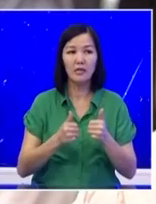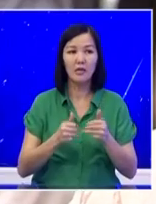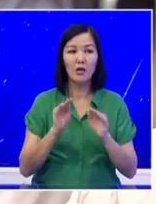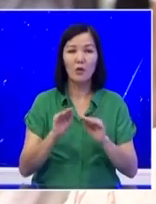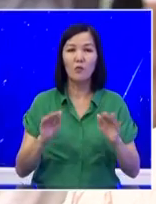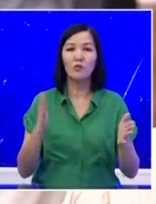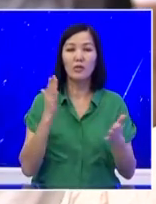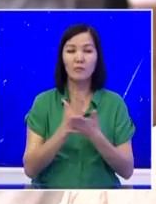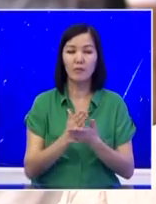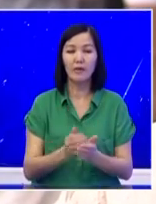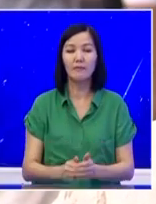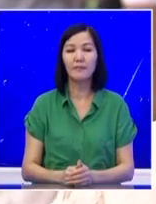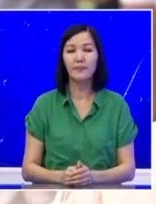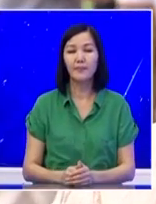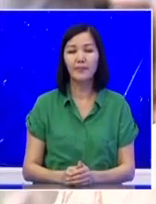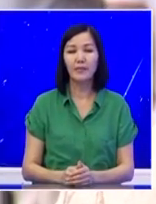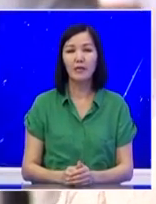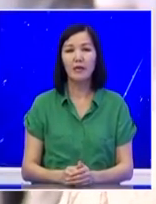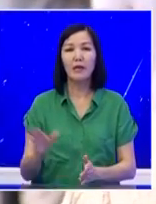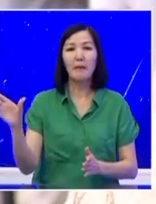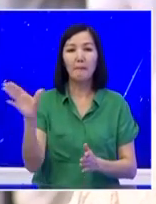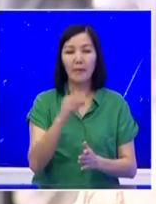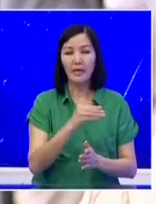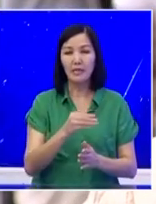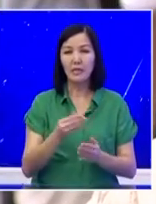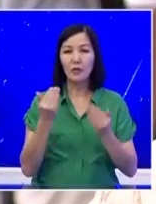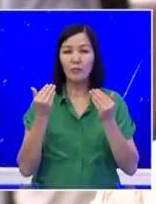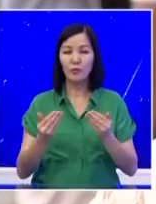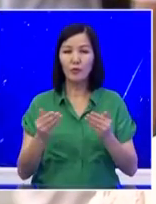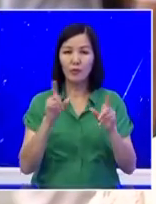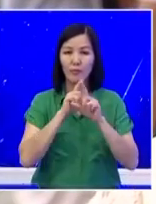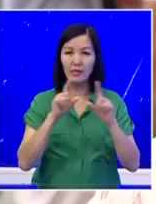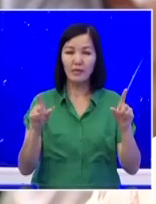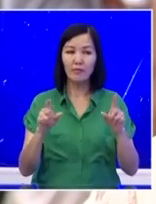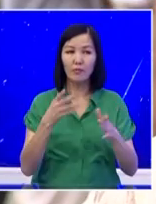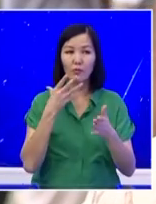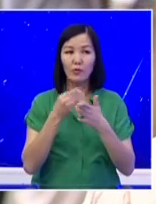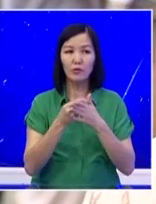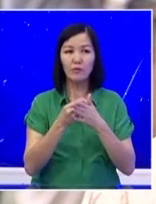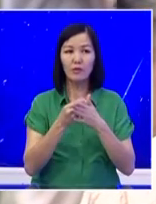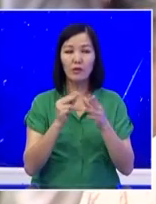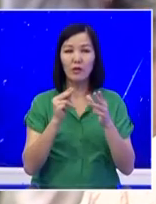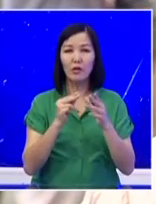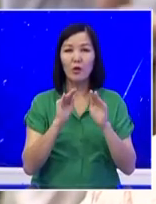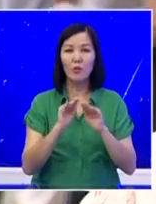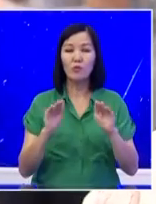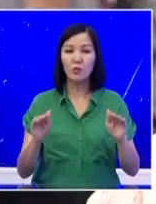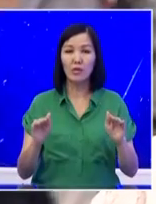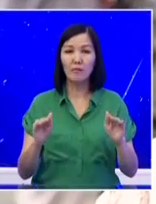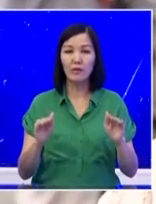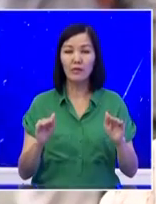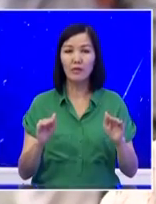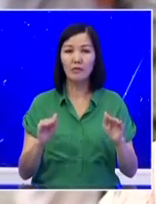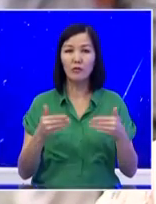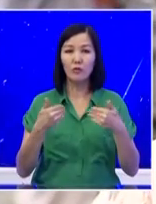оқушыларымыз баршылық деп айталамыз. Барлықтарына осы мектепке де өзімнің оқушыларыма да